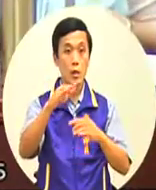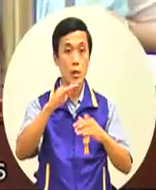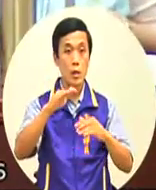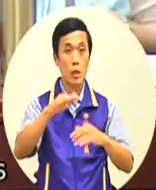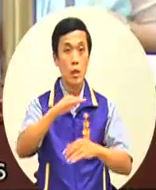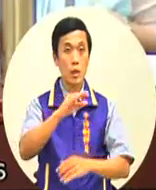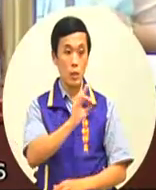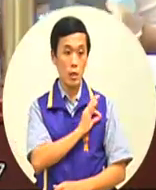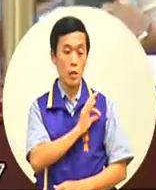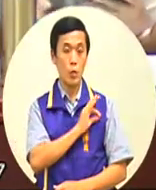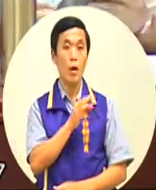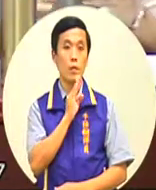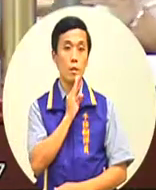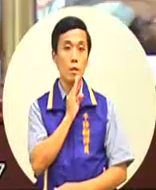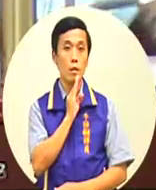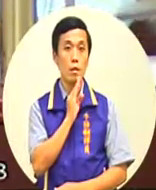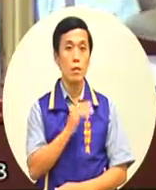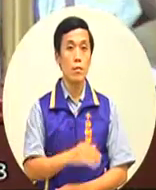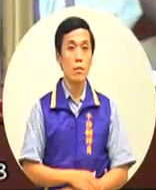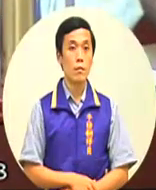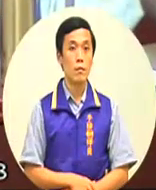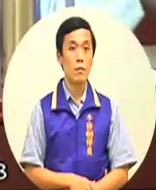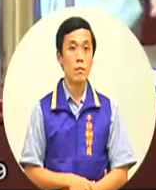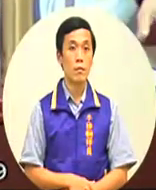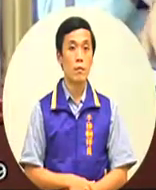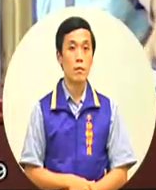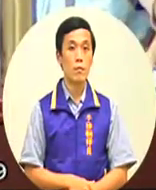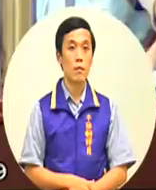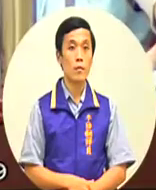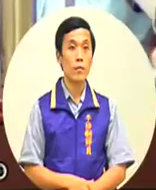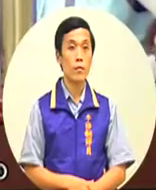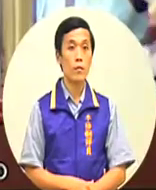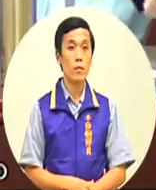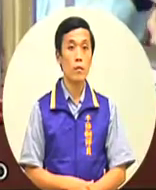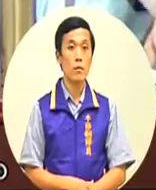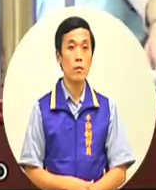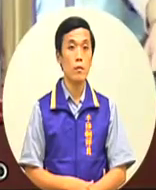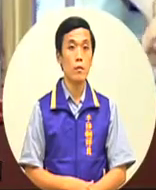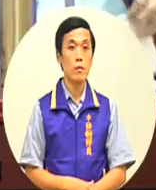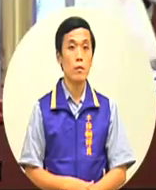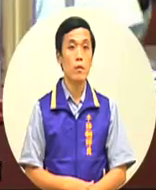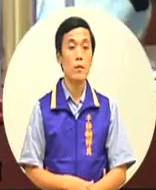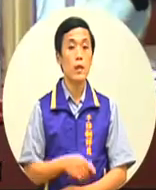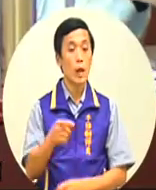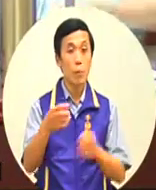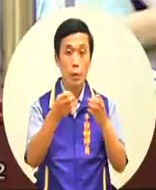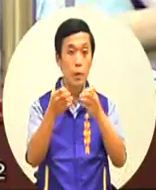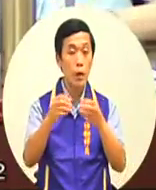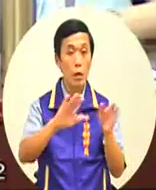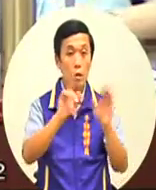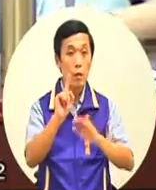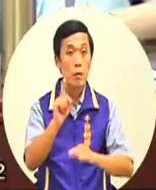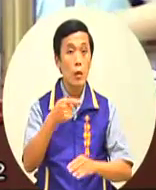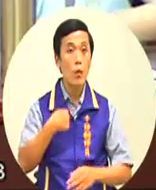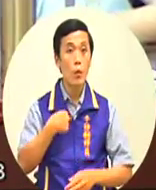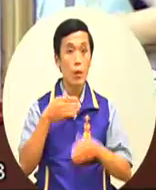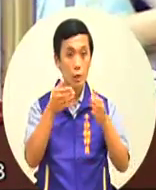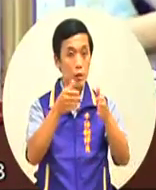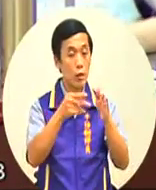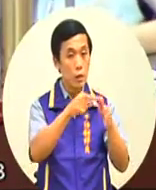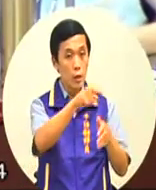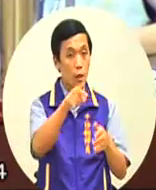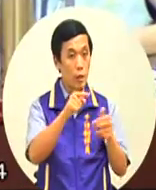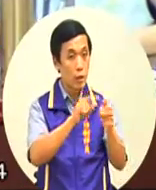好，不是张正阳哈，不是了哈。 不是，嘿，尤 兰。尾仔讲了安怎？ 我有跟你说明